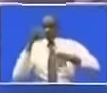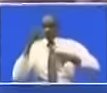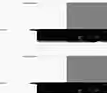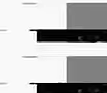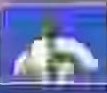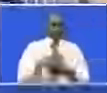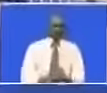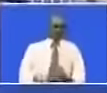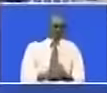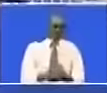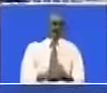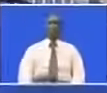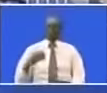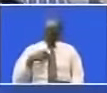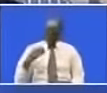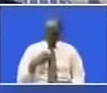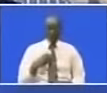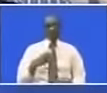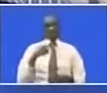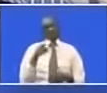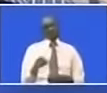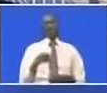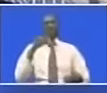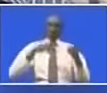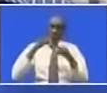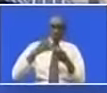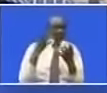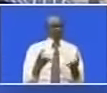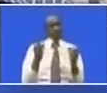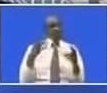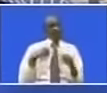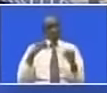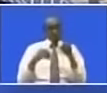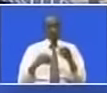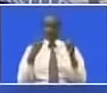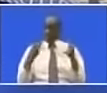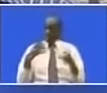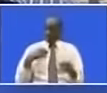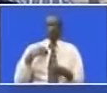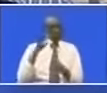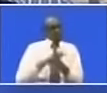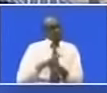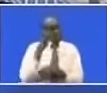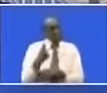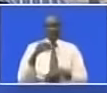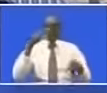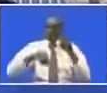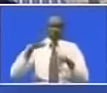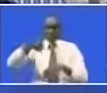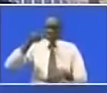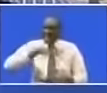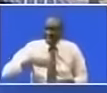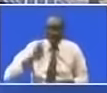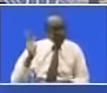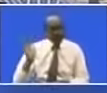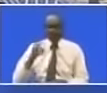kwingi. Nimepiga kura nimeridhika asilimia fulani. Kwa sababu naona waliokuwepo hapa wengi si wapiga kura wa hapa.